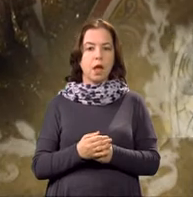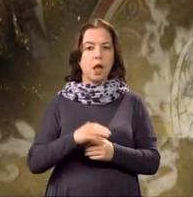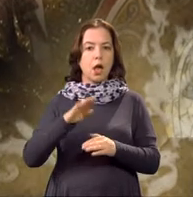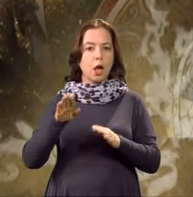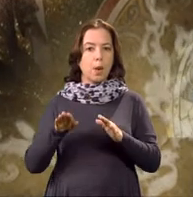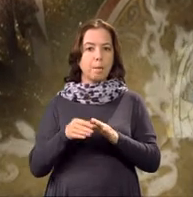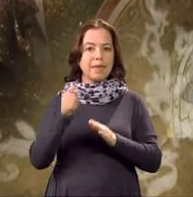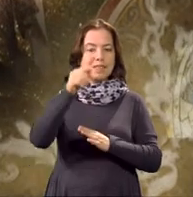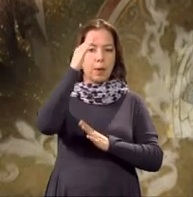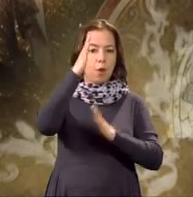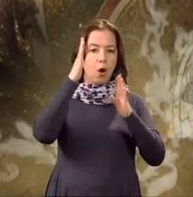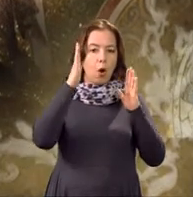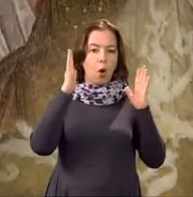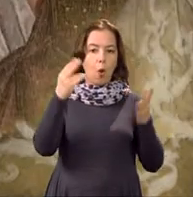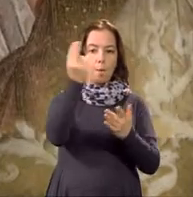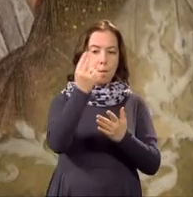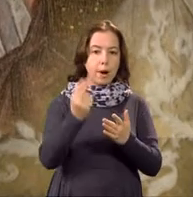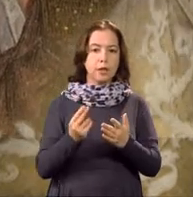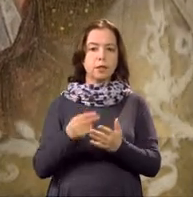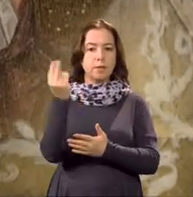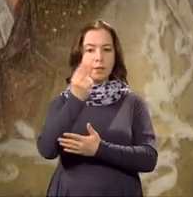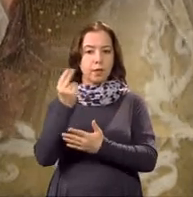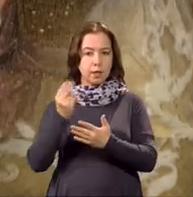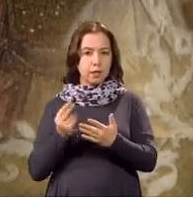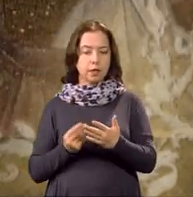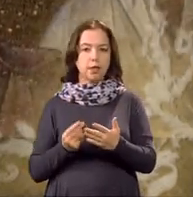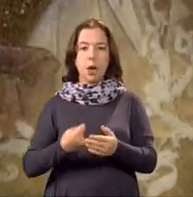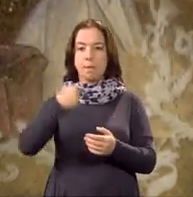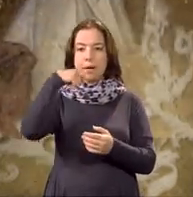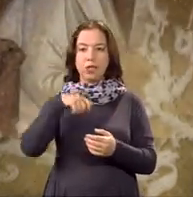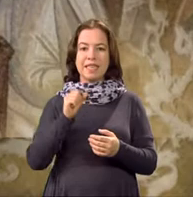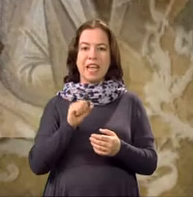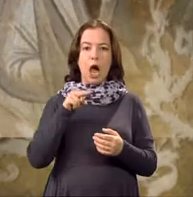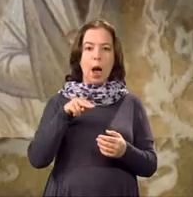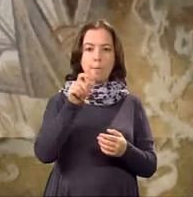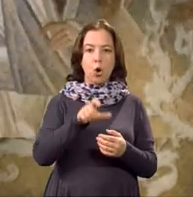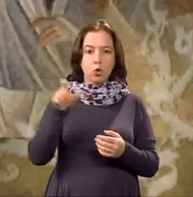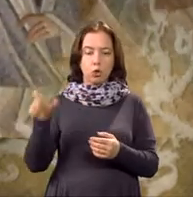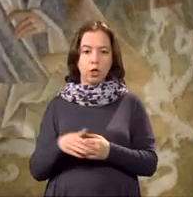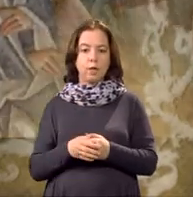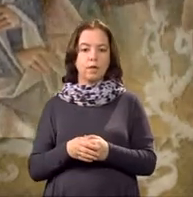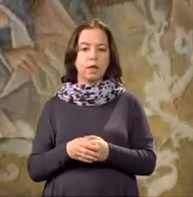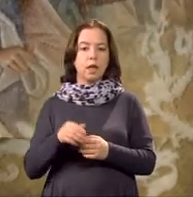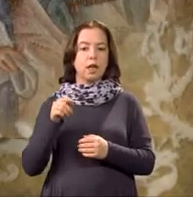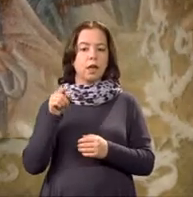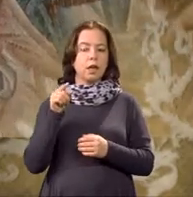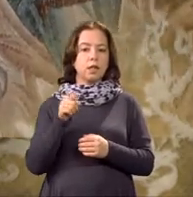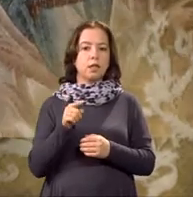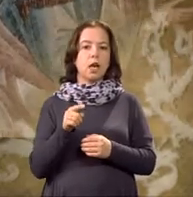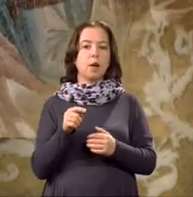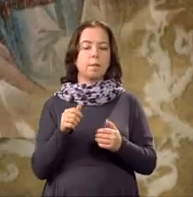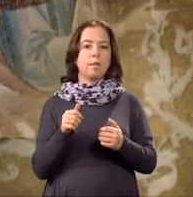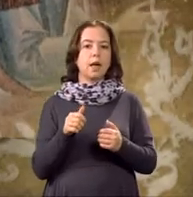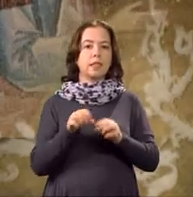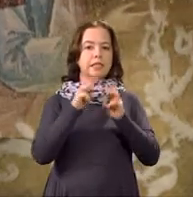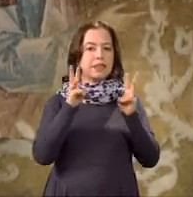мозаїчна композиція причастя апостолів. У візантійській урочистості біля трапези зі святими